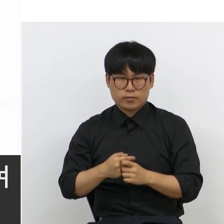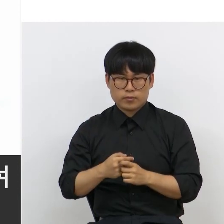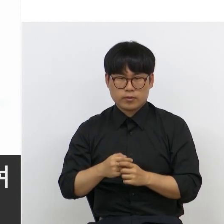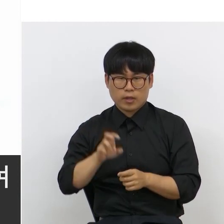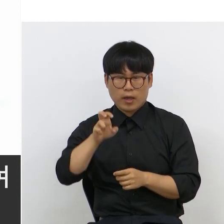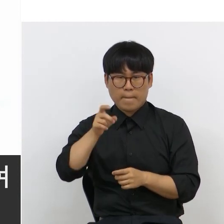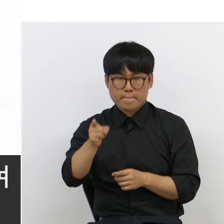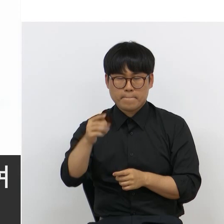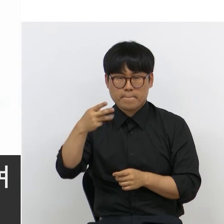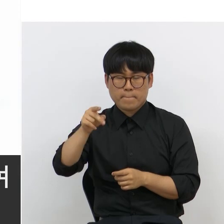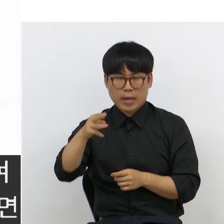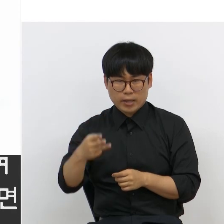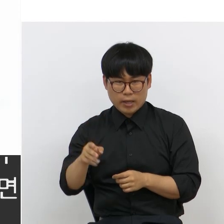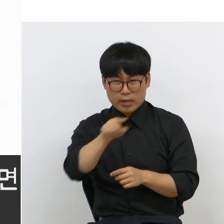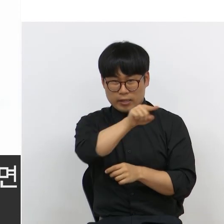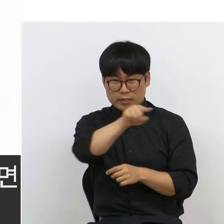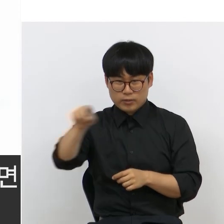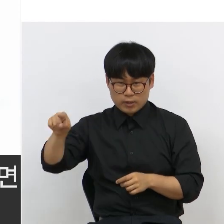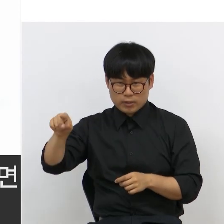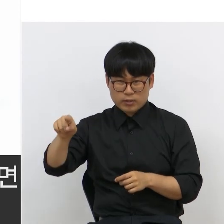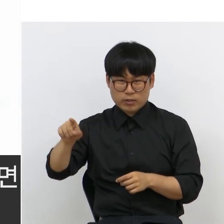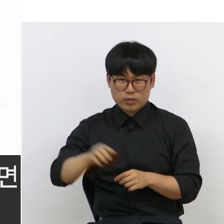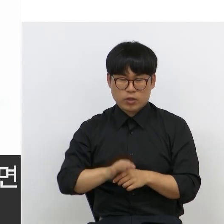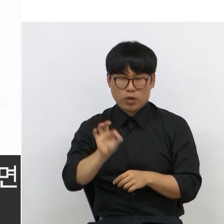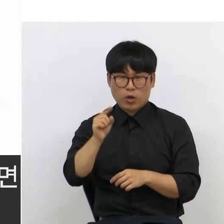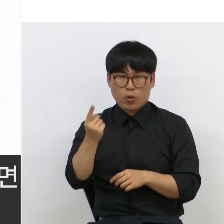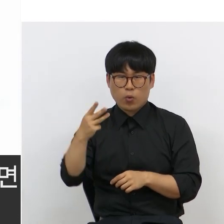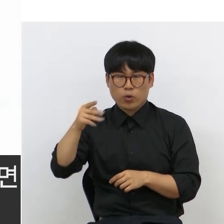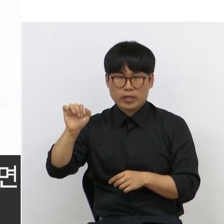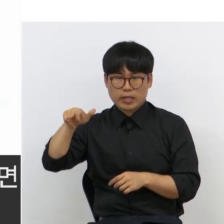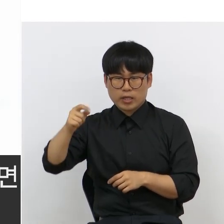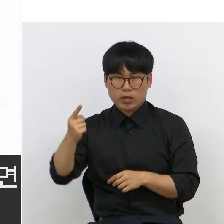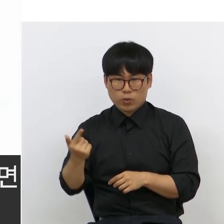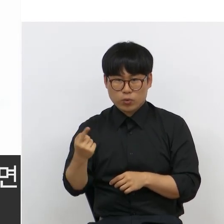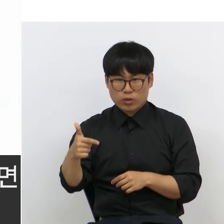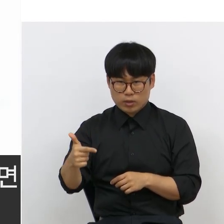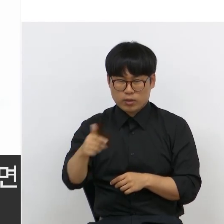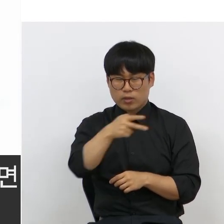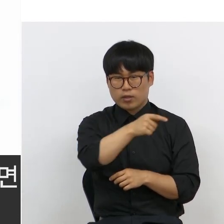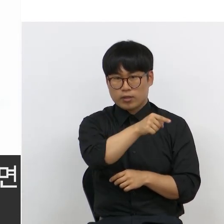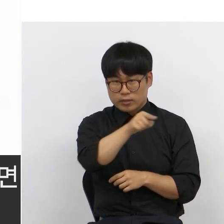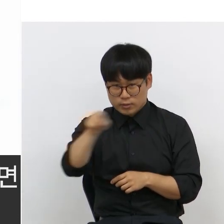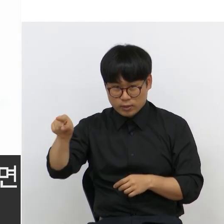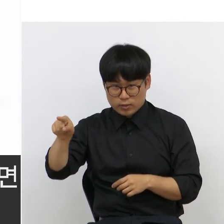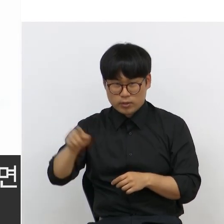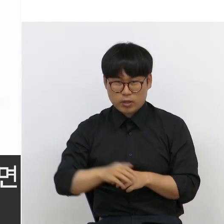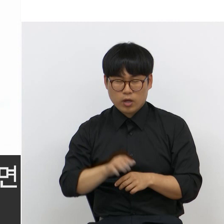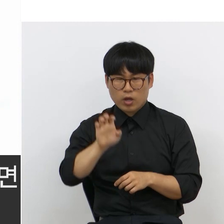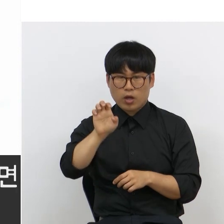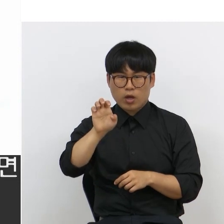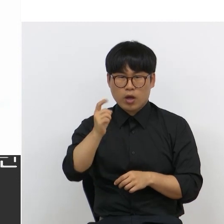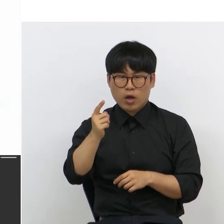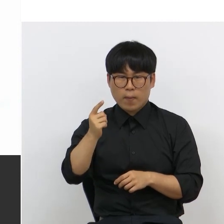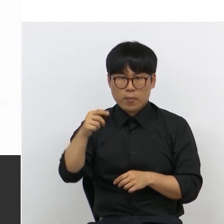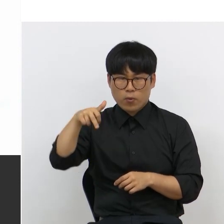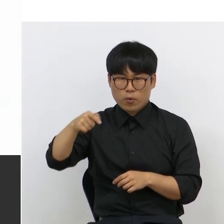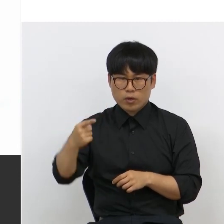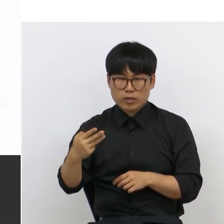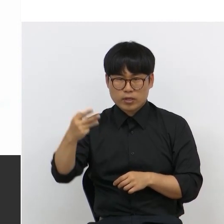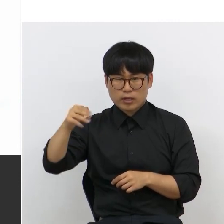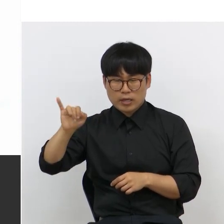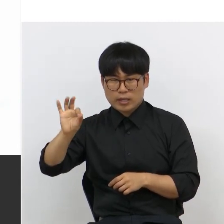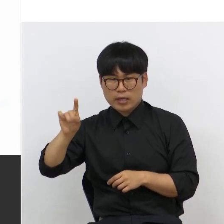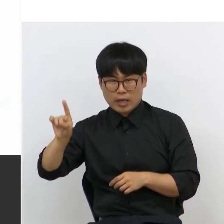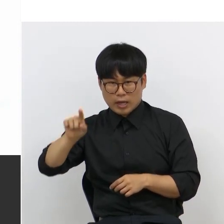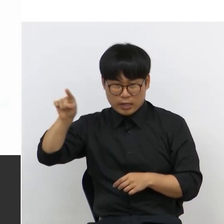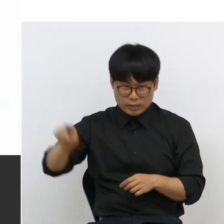메델 같은 회사는 다 스트레이트 전공만 있죠. 오티콘이라는 회사도 스트레이트 전공만 있죠. 근데 코클레아는 이제 스트레이트도 있고